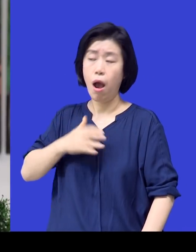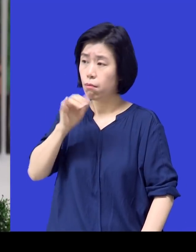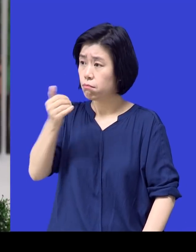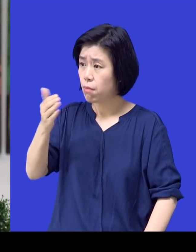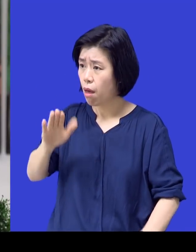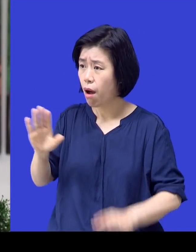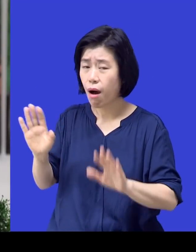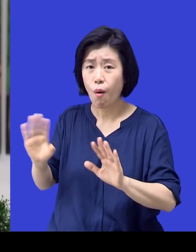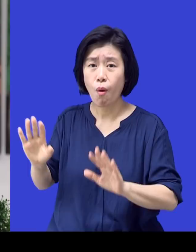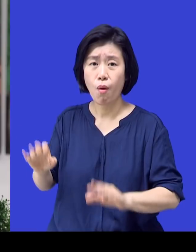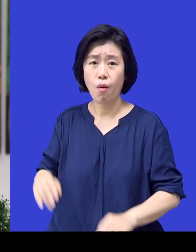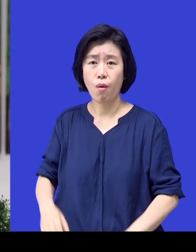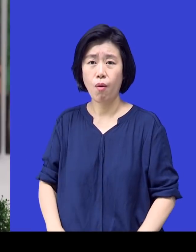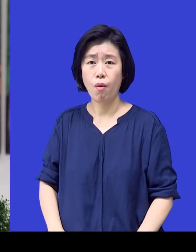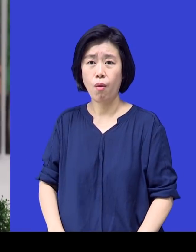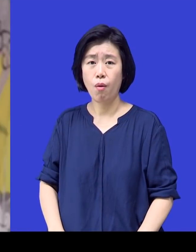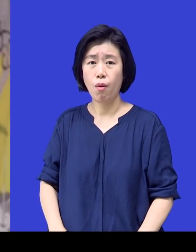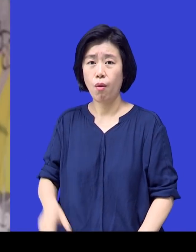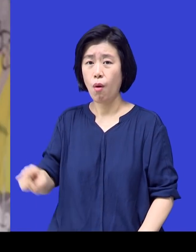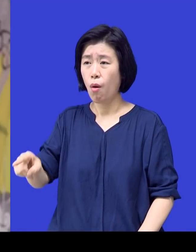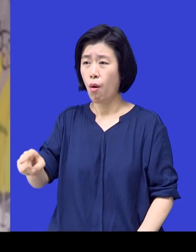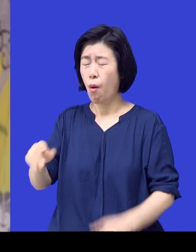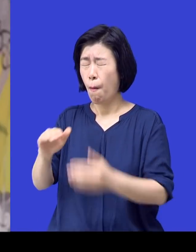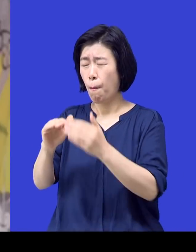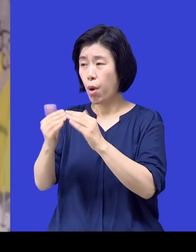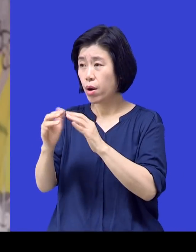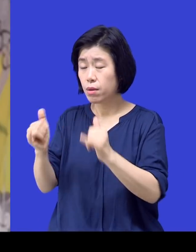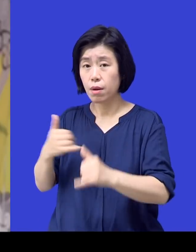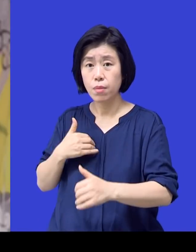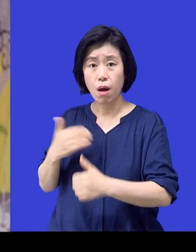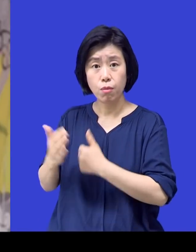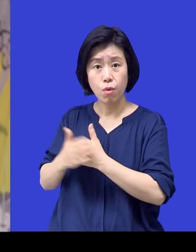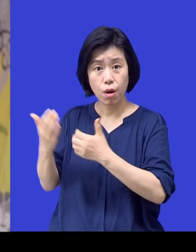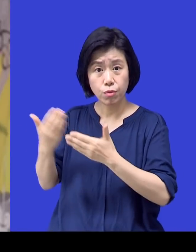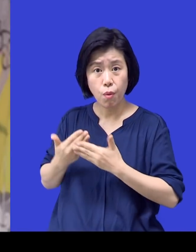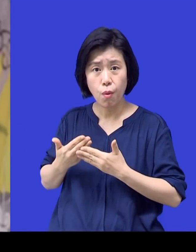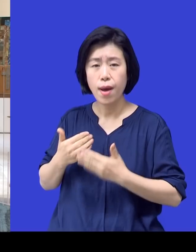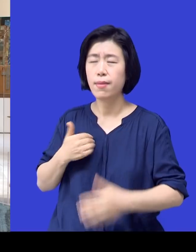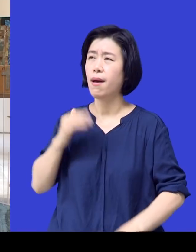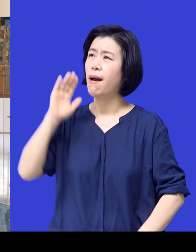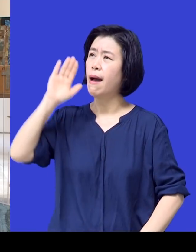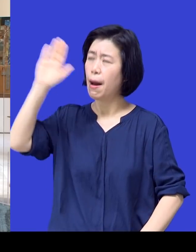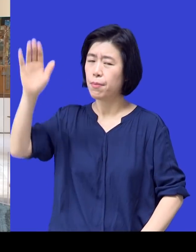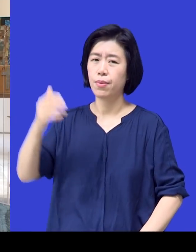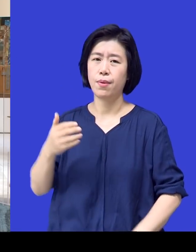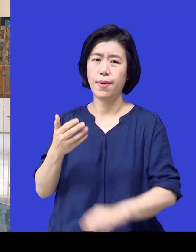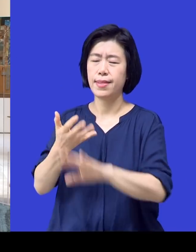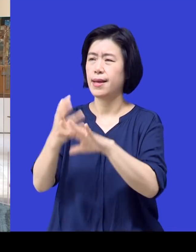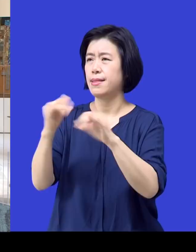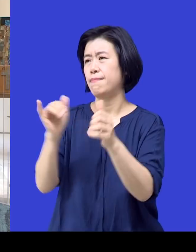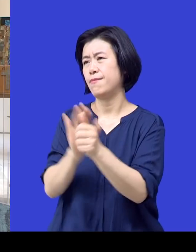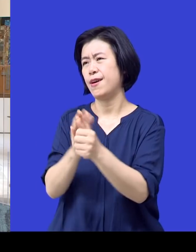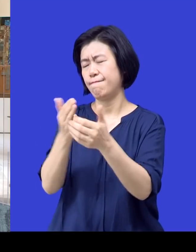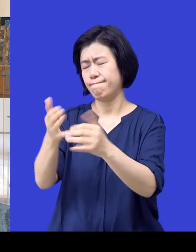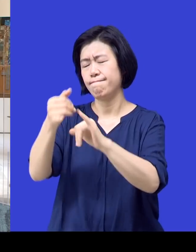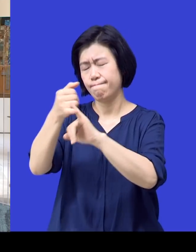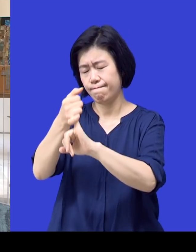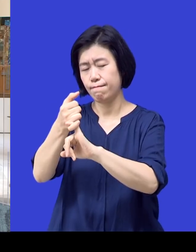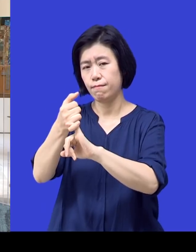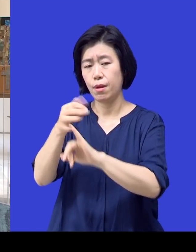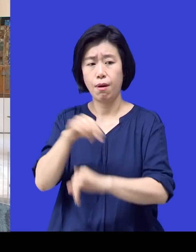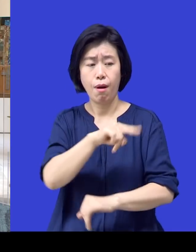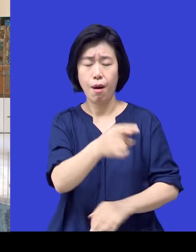저도 그분들을 위해 기도하겠습니다. 그러면서 제가 이 수혜국에 가면 진짜 자주 묻는 거예요. 김정아